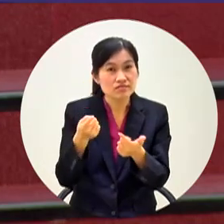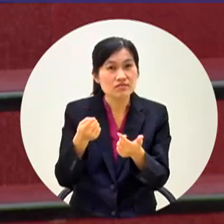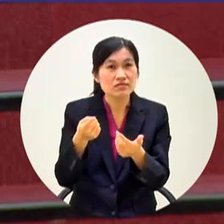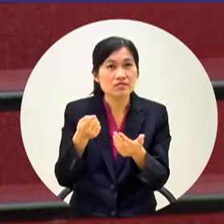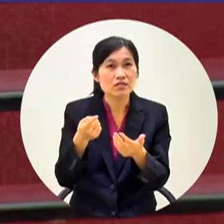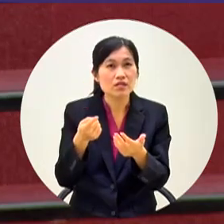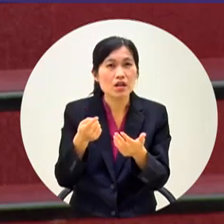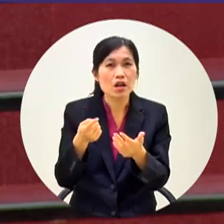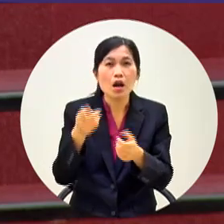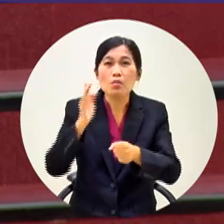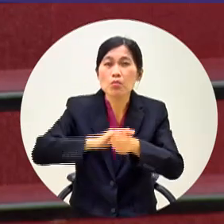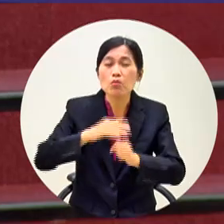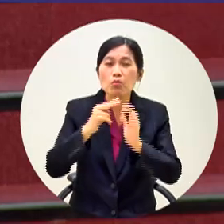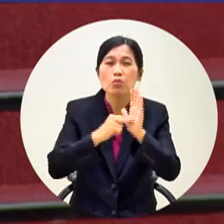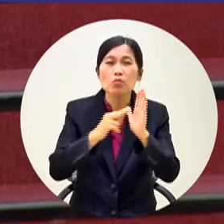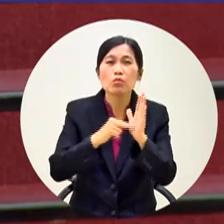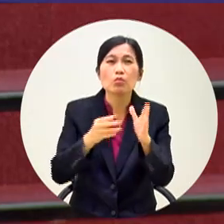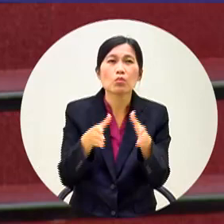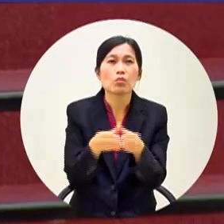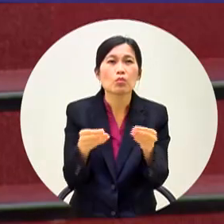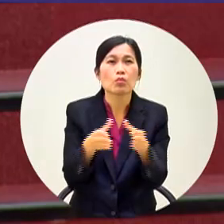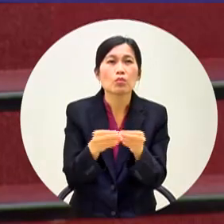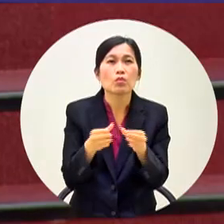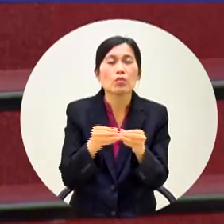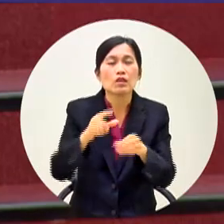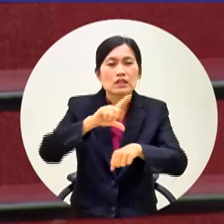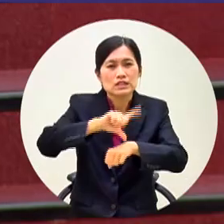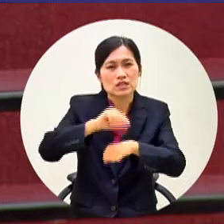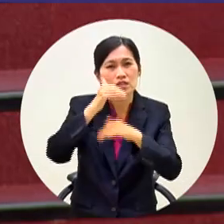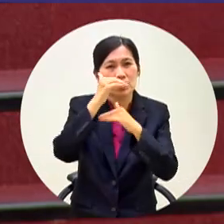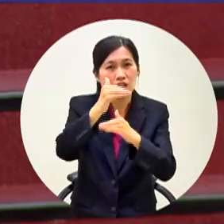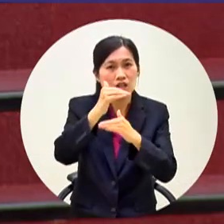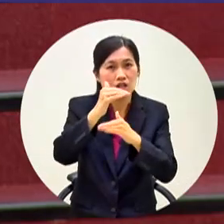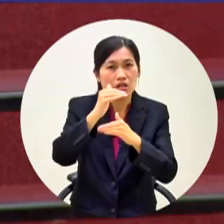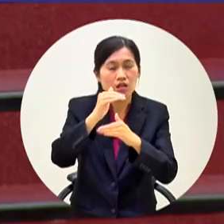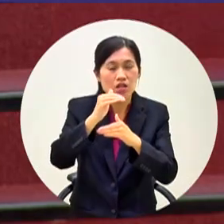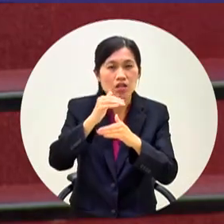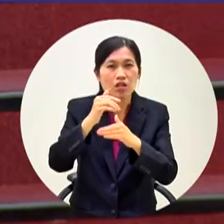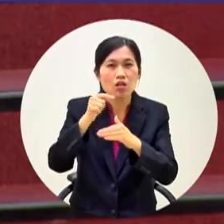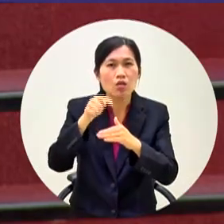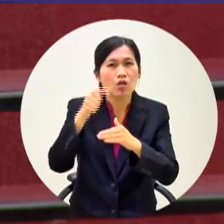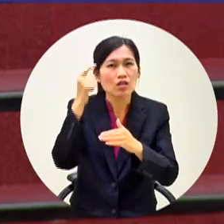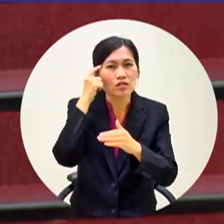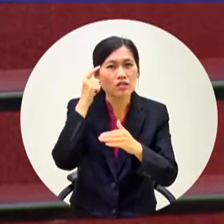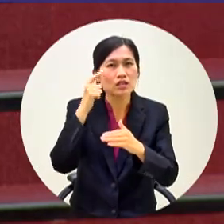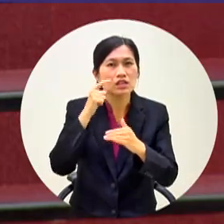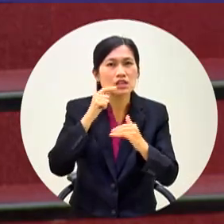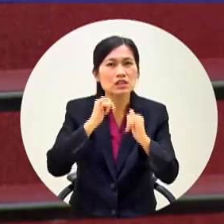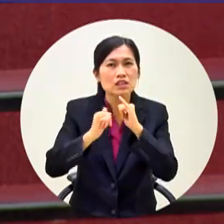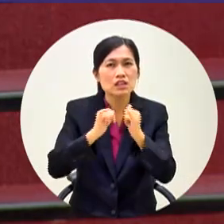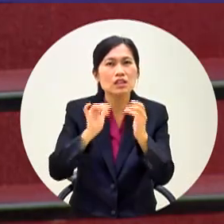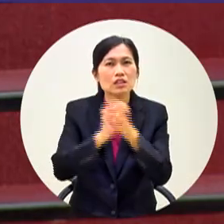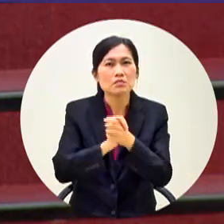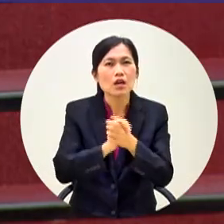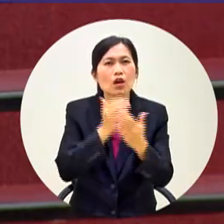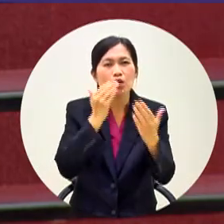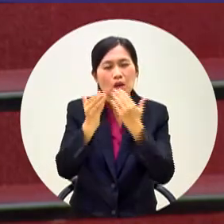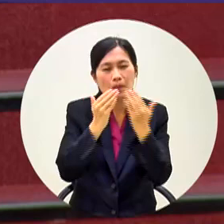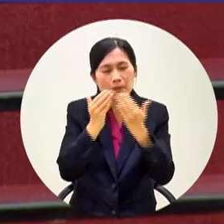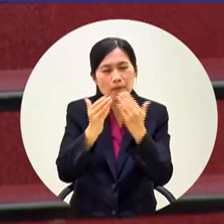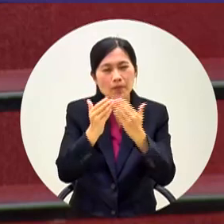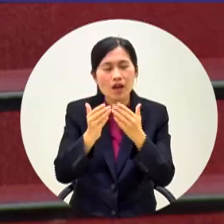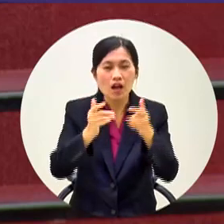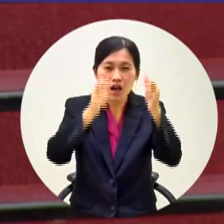也不用补充了啦，因为我时间也有限，请先做。我觉得在这个部分，市民朋友必须要清楚明白，在高雄